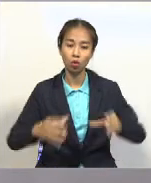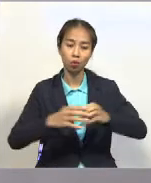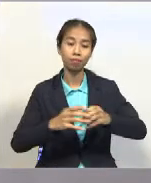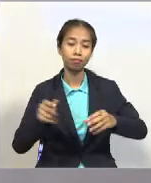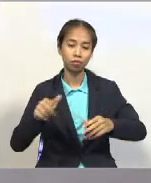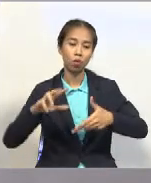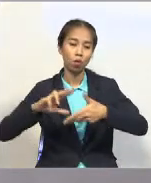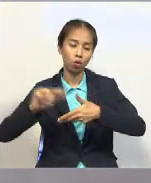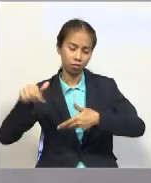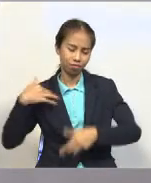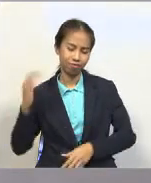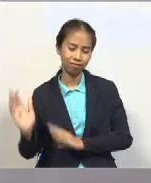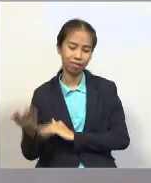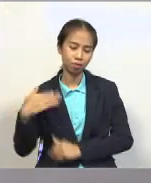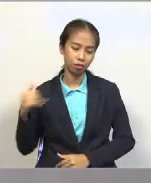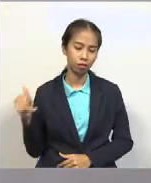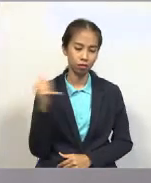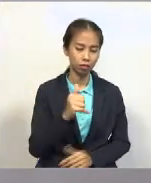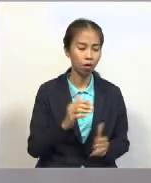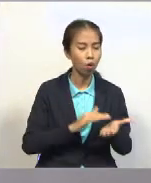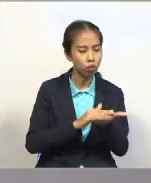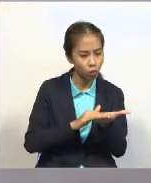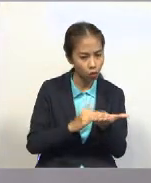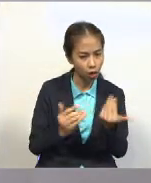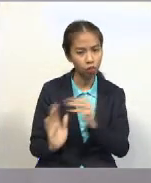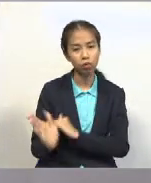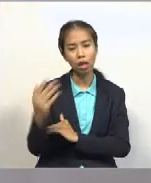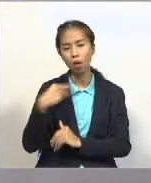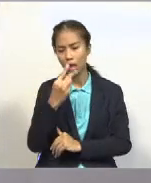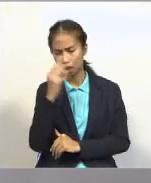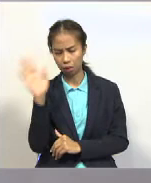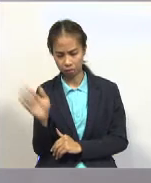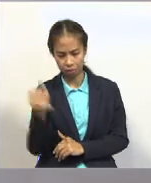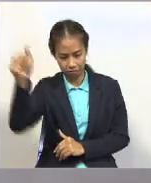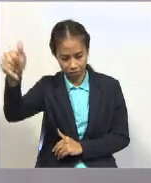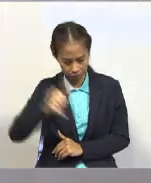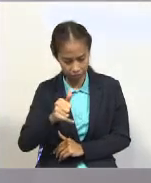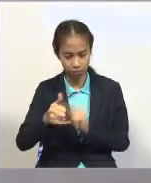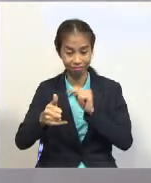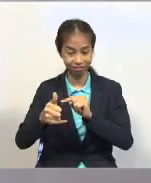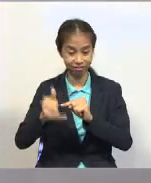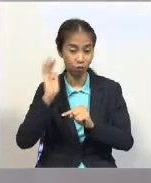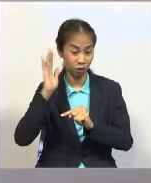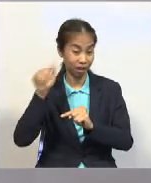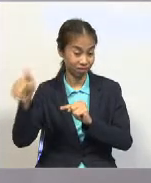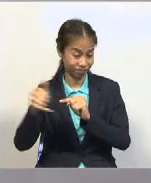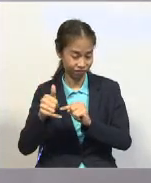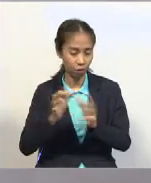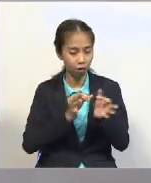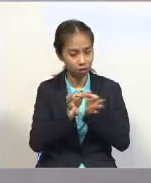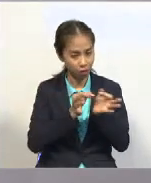ามาขอโทษแล้วนะแล้วเมื่อเช้าก็เห็นนายศิระเข้ามาชี้แจงแล้วนะครับอันนี้ก็บางเรื่องก็นะถ้าชี้แจงได้แล้วรับกัน